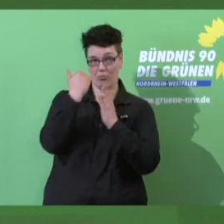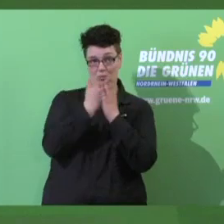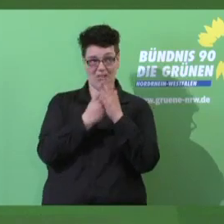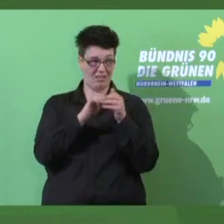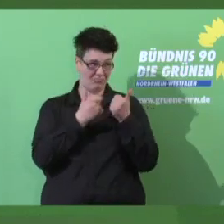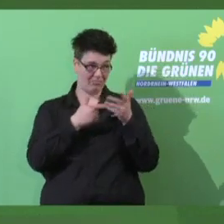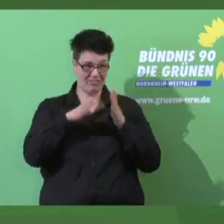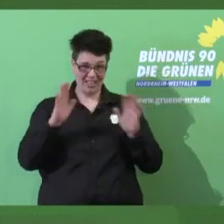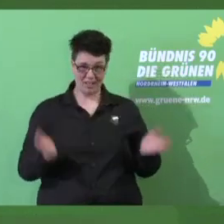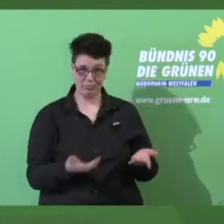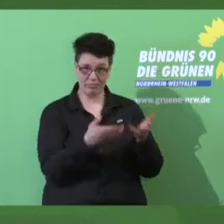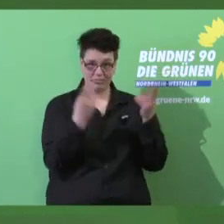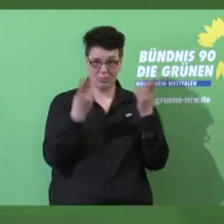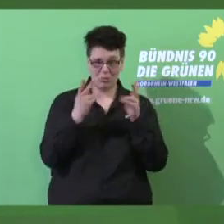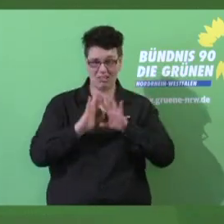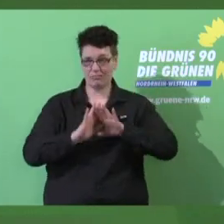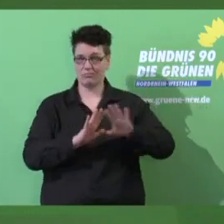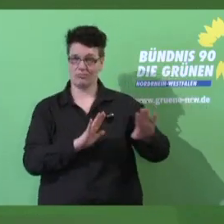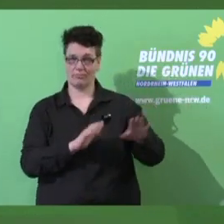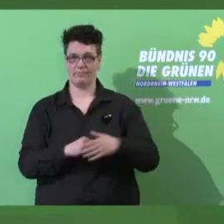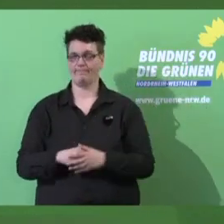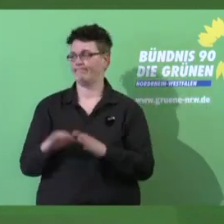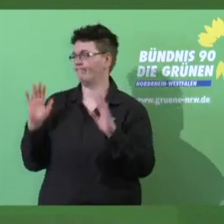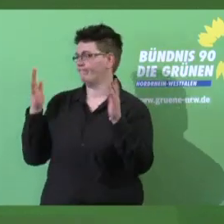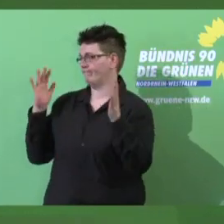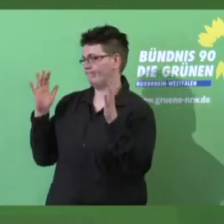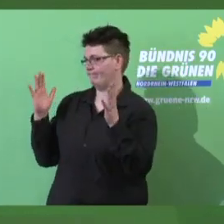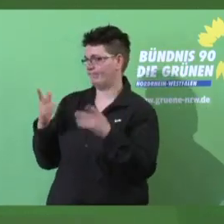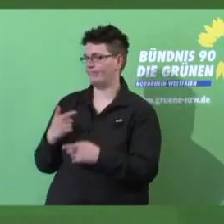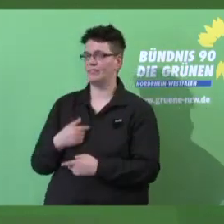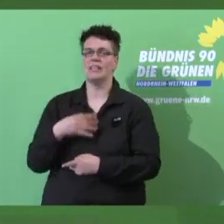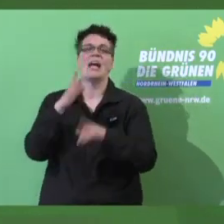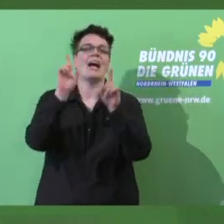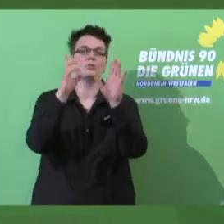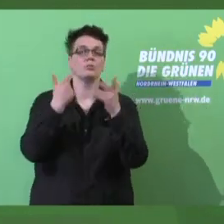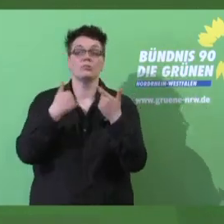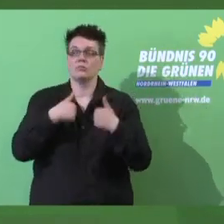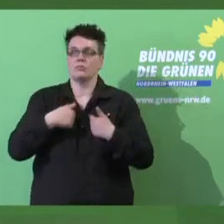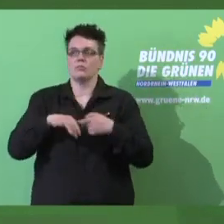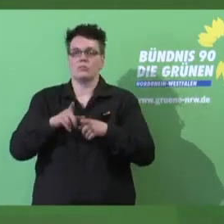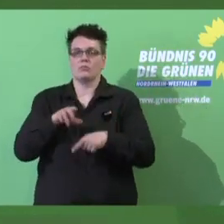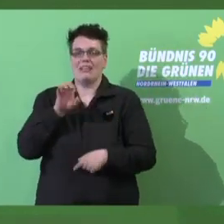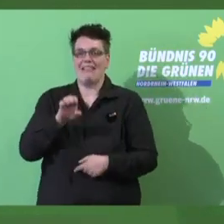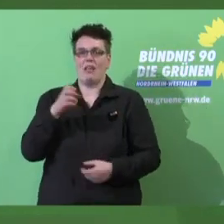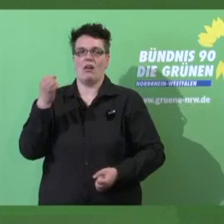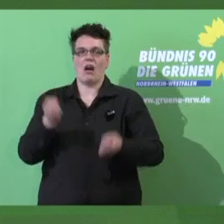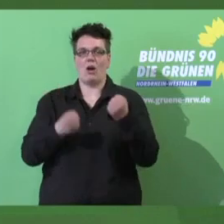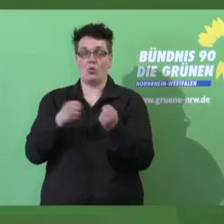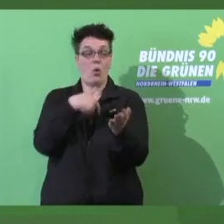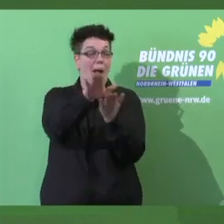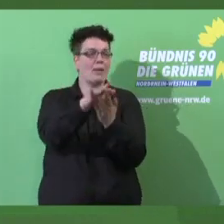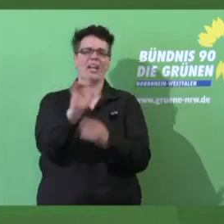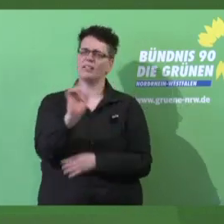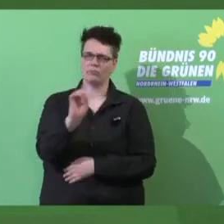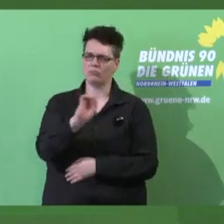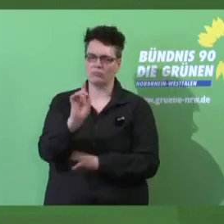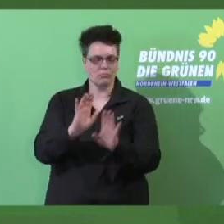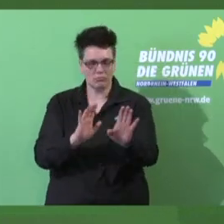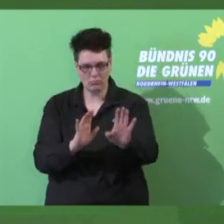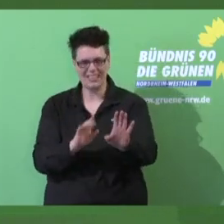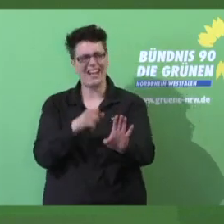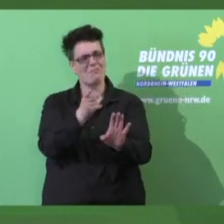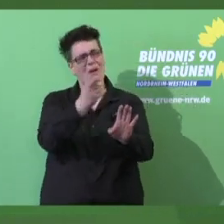Wobei, das will ich an der Stelle auch sagen, ich bin nicht grundsätzlich gegen E-Wagen, das ist auch, wäre auch Quatsch, aber ich glaube, sie haben eher ihren Platz im